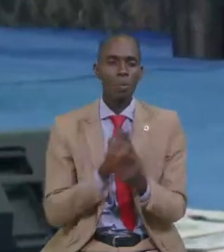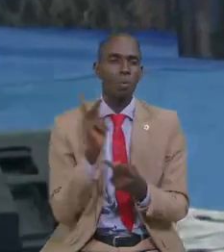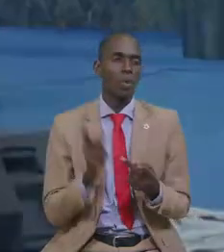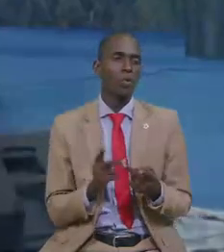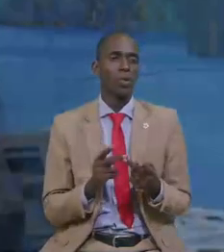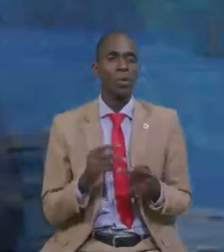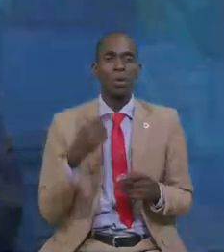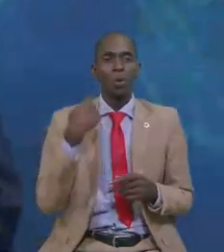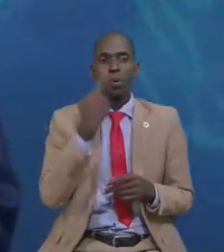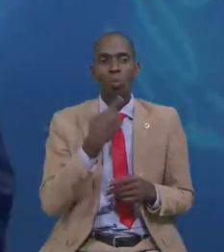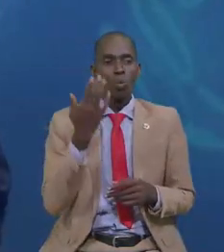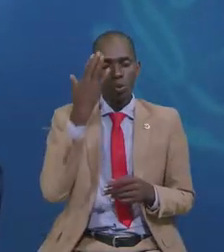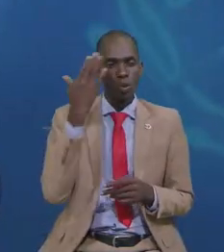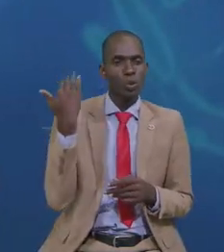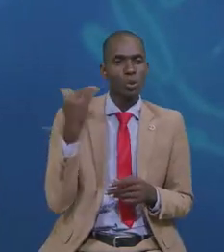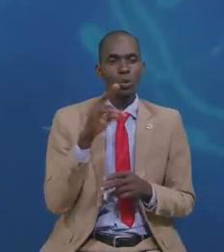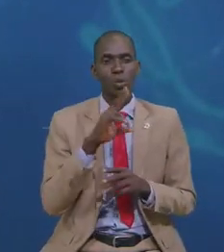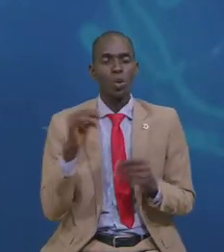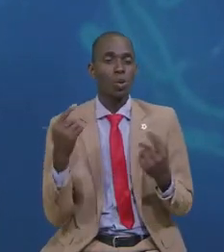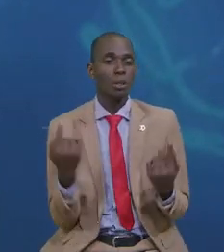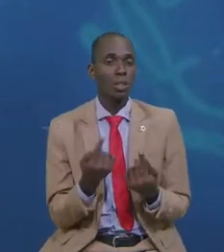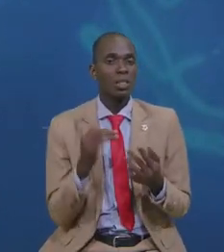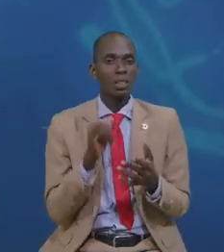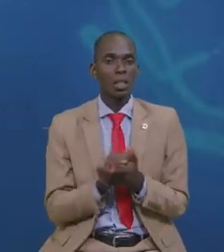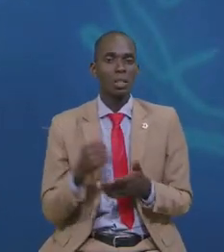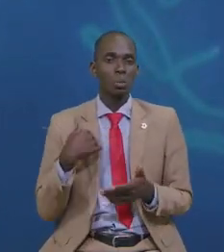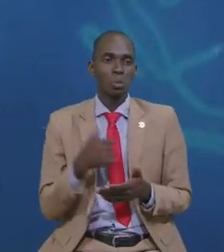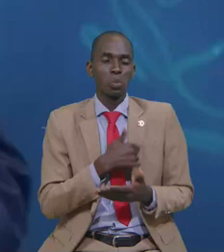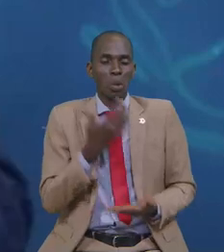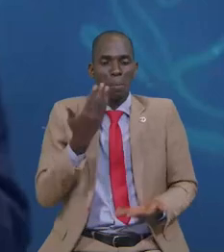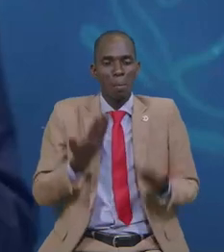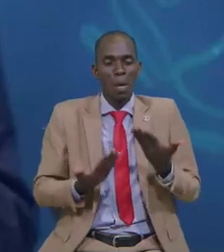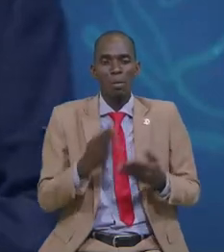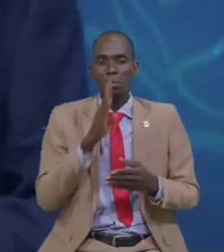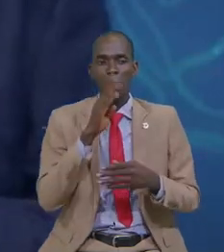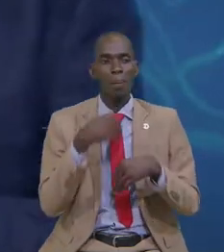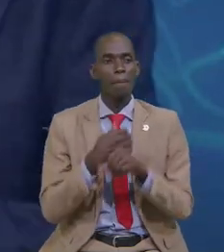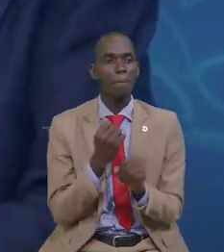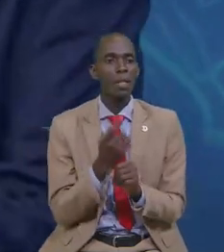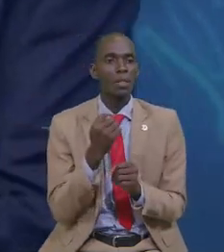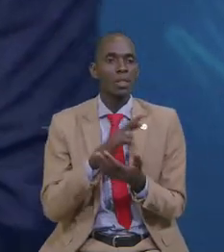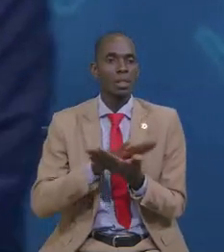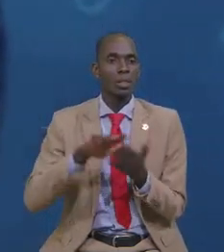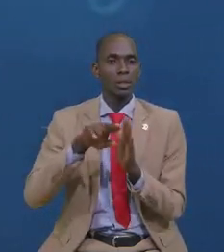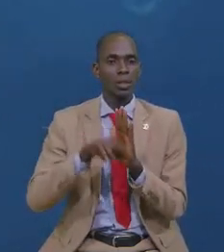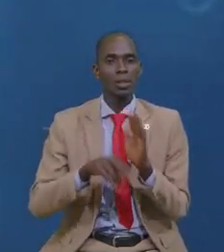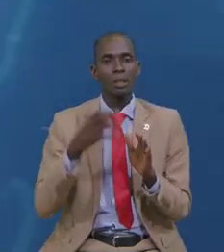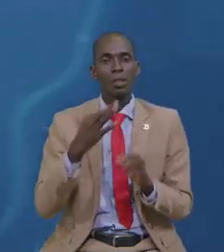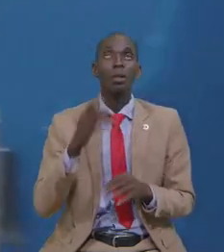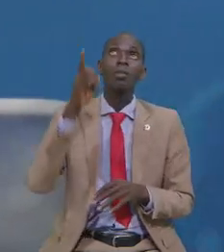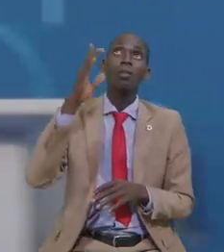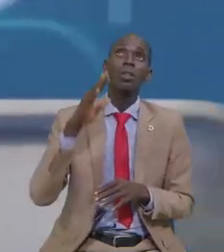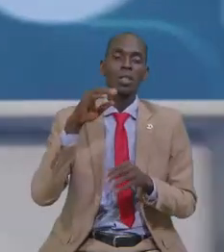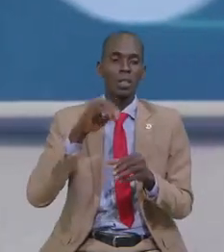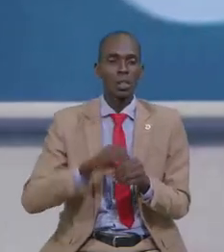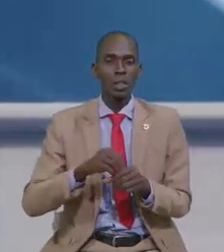est l'irrépréhensible qui meurt pour le répréhensible. Celui qui n'a point connu de péché,